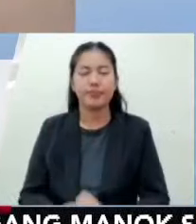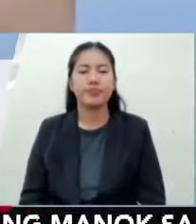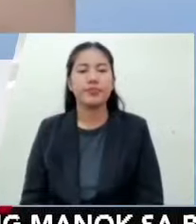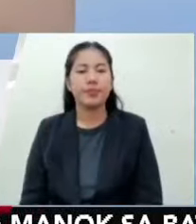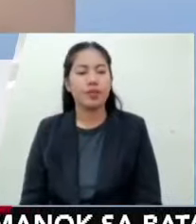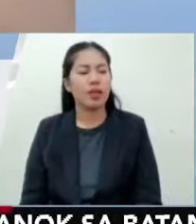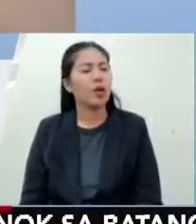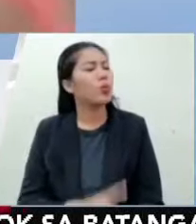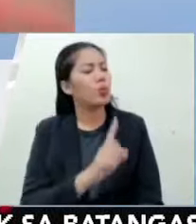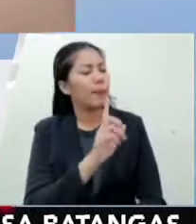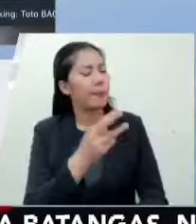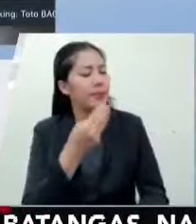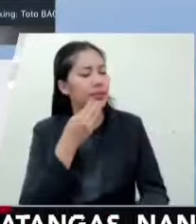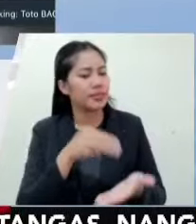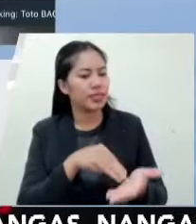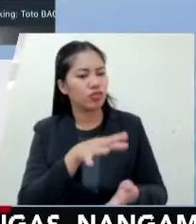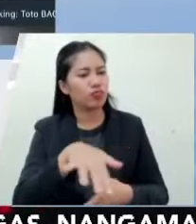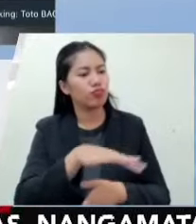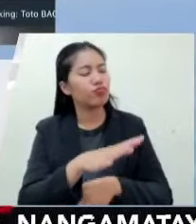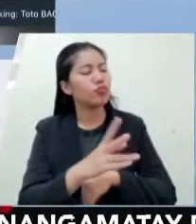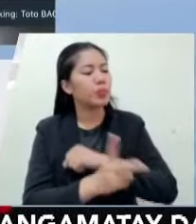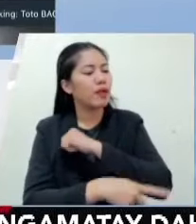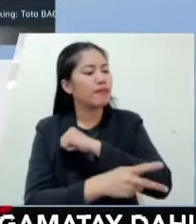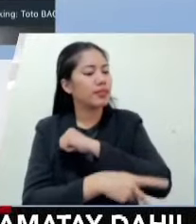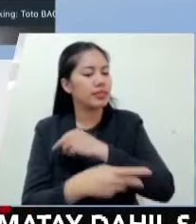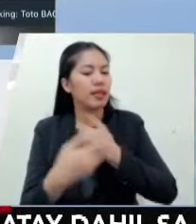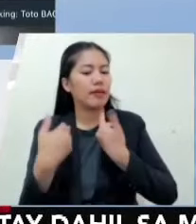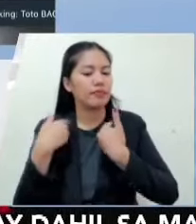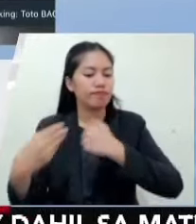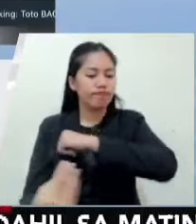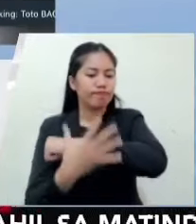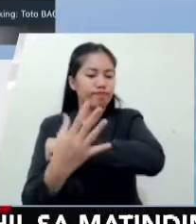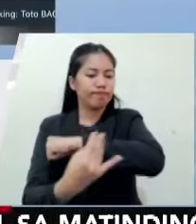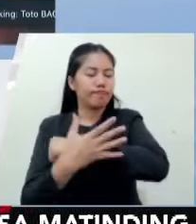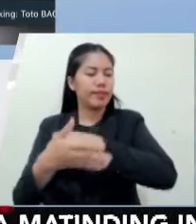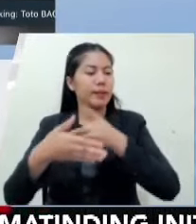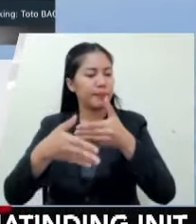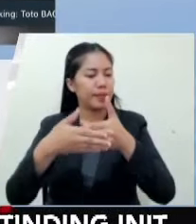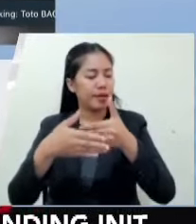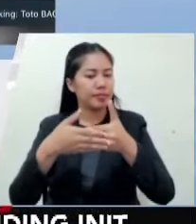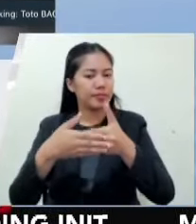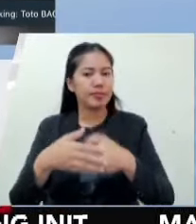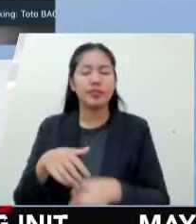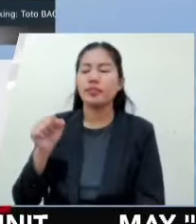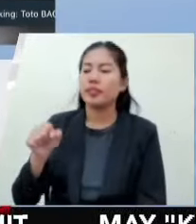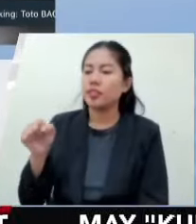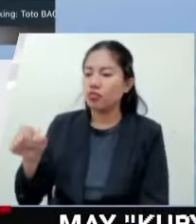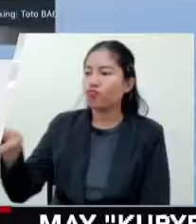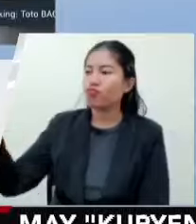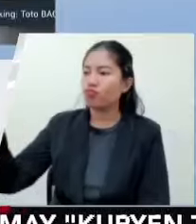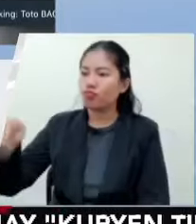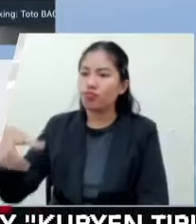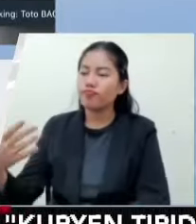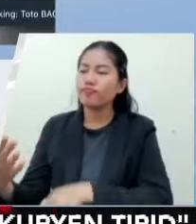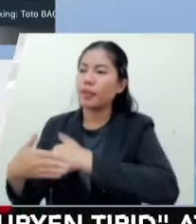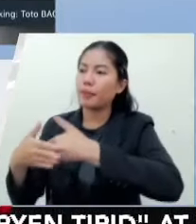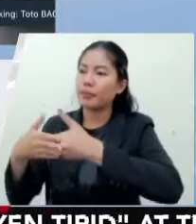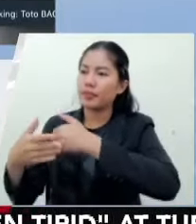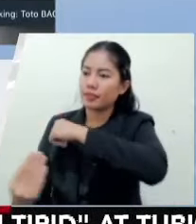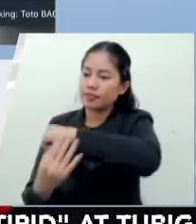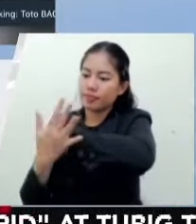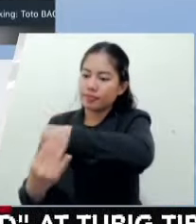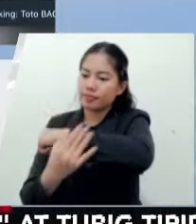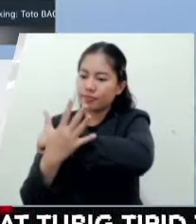Again, yung mga kababayan natin na nasa coastal communities in the 4 provinces that we mentioned, kailangan po